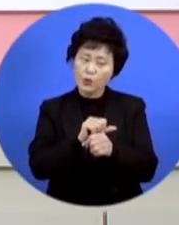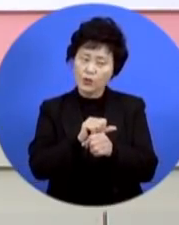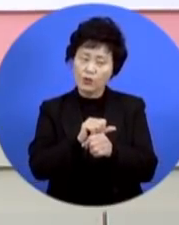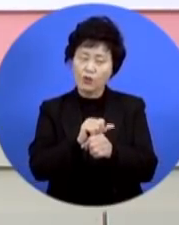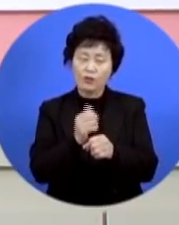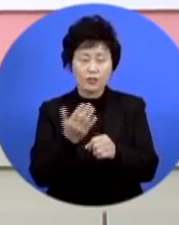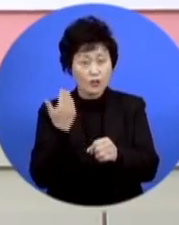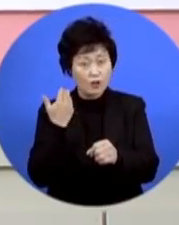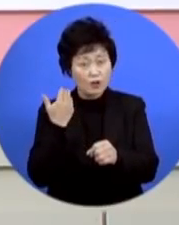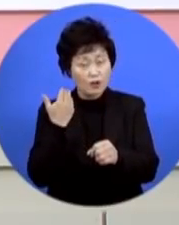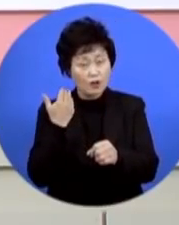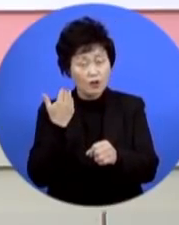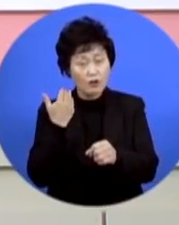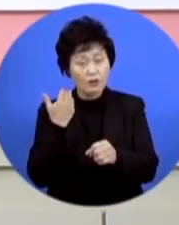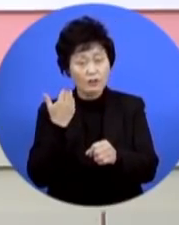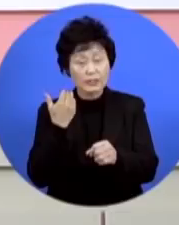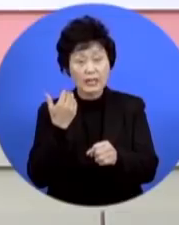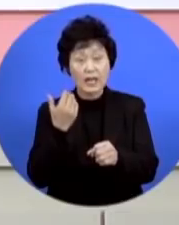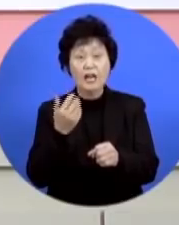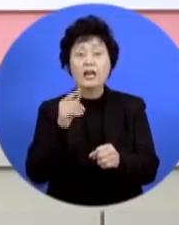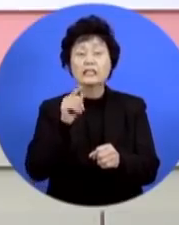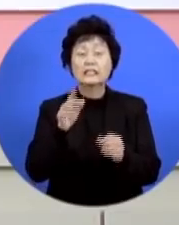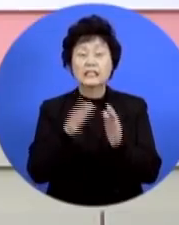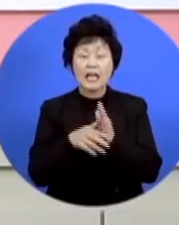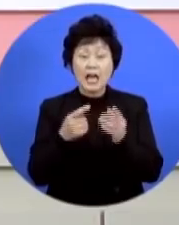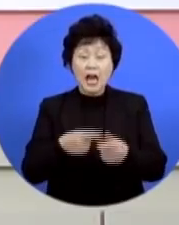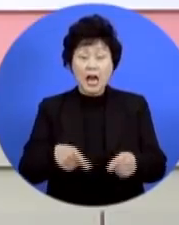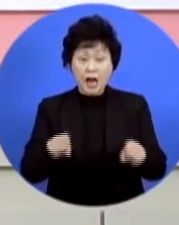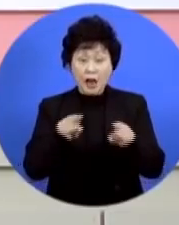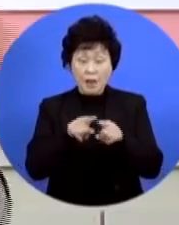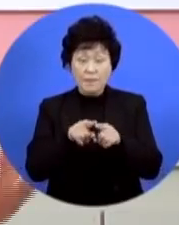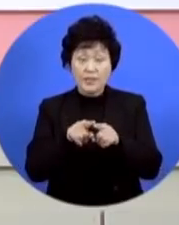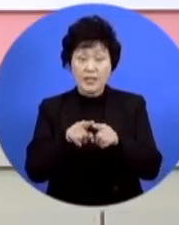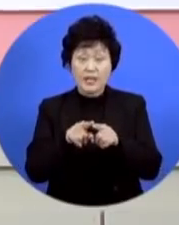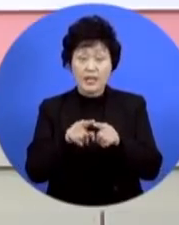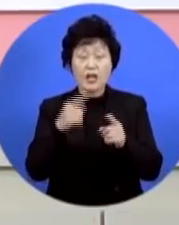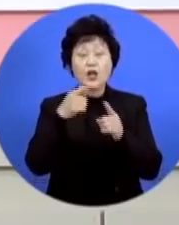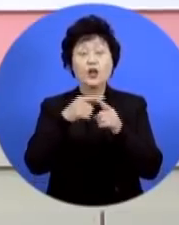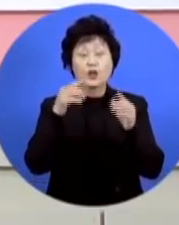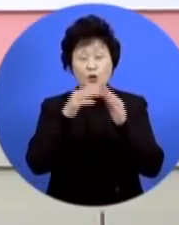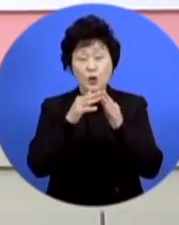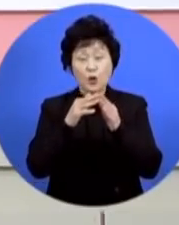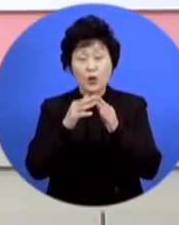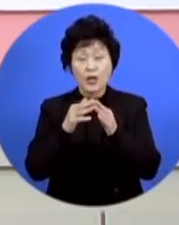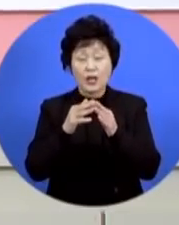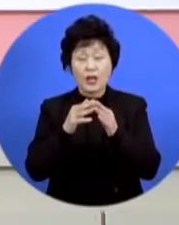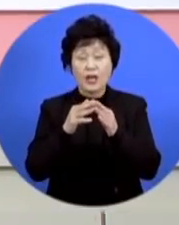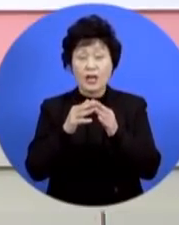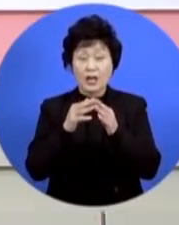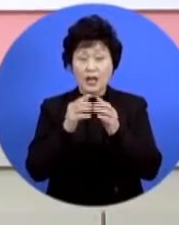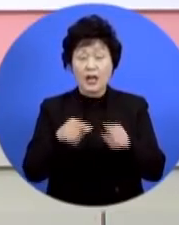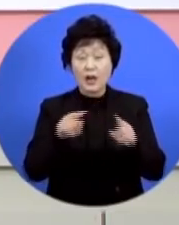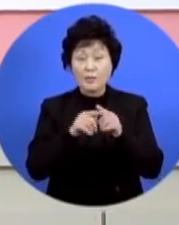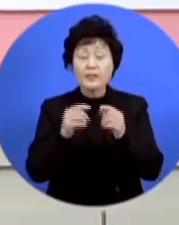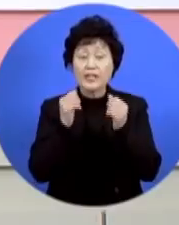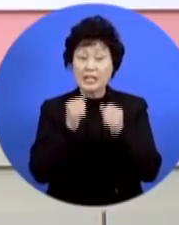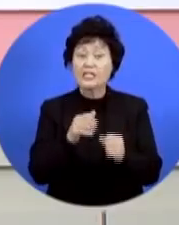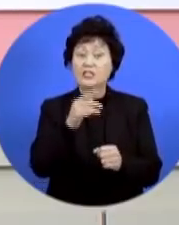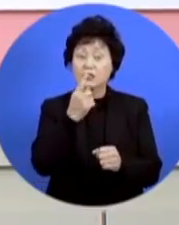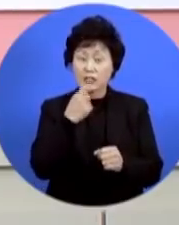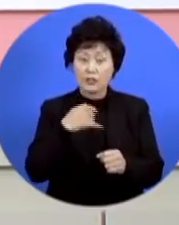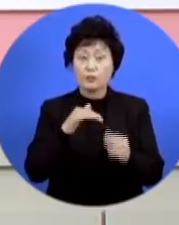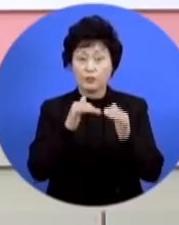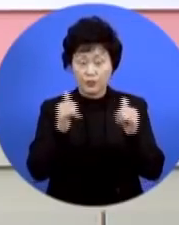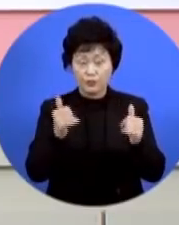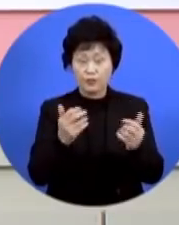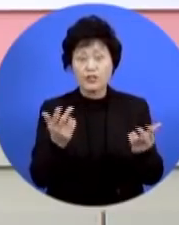이제 초창기부터 있었던 재직들 수십 명이 예, 저에 대해서 많이 악성 루머를 퍼뜨리고 공격하고 그리고 교회를 떠난